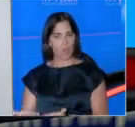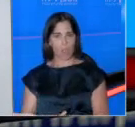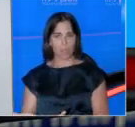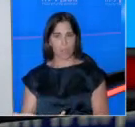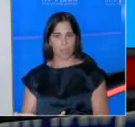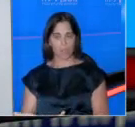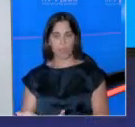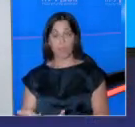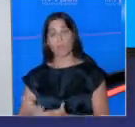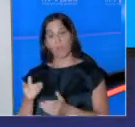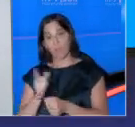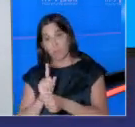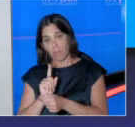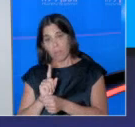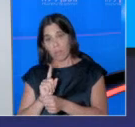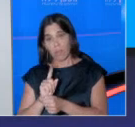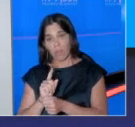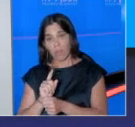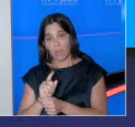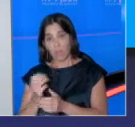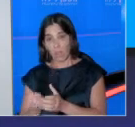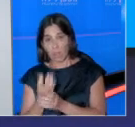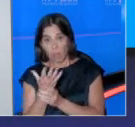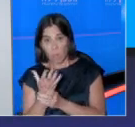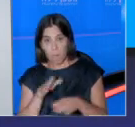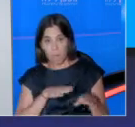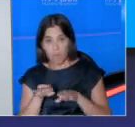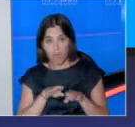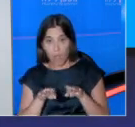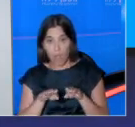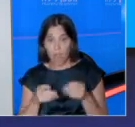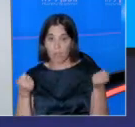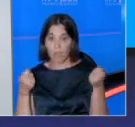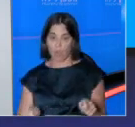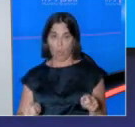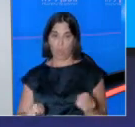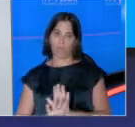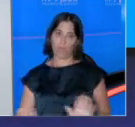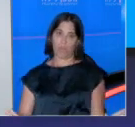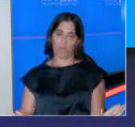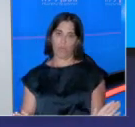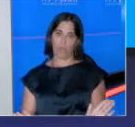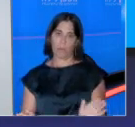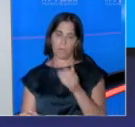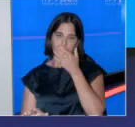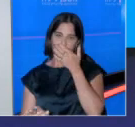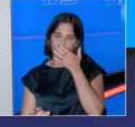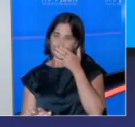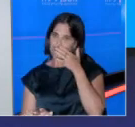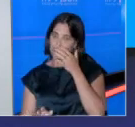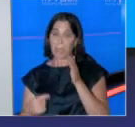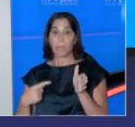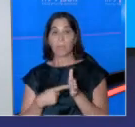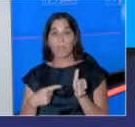לא, זה ברגע שתכון תיקון ממשלה, זה סגור. סגור, אז, אז זה